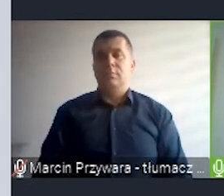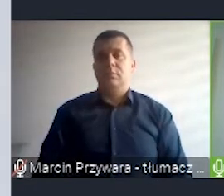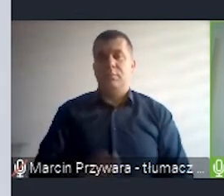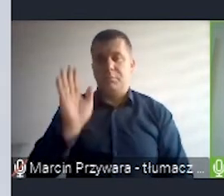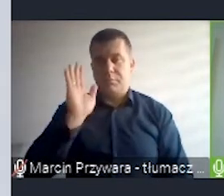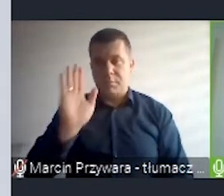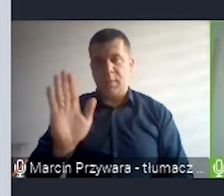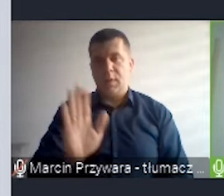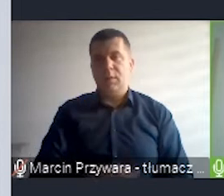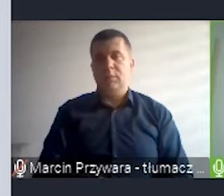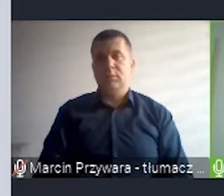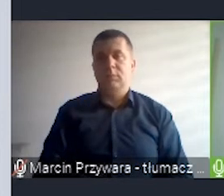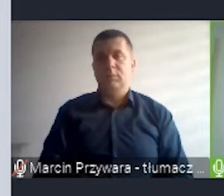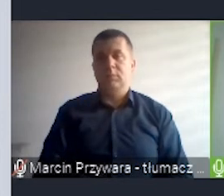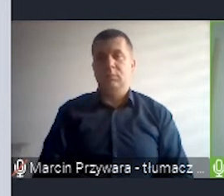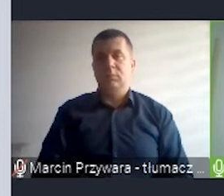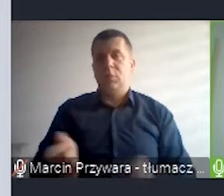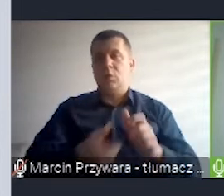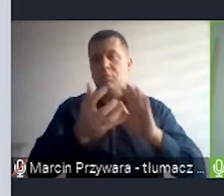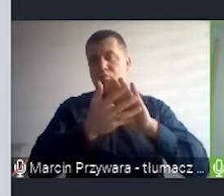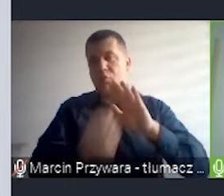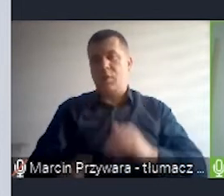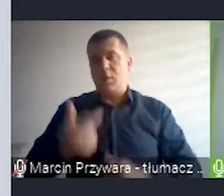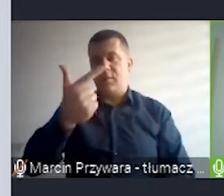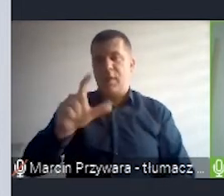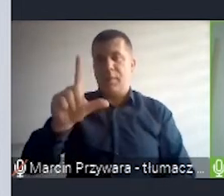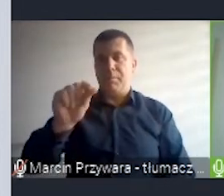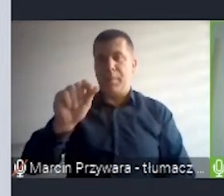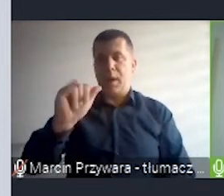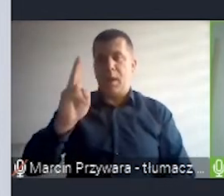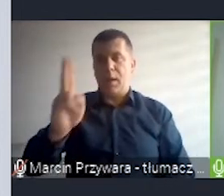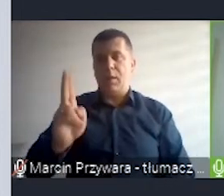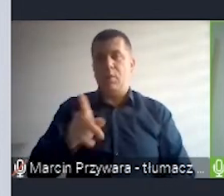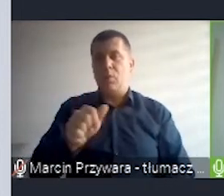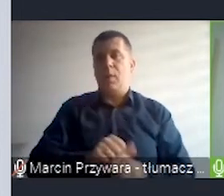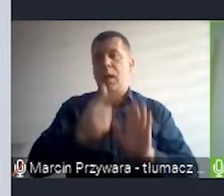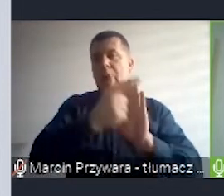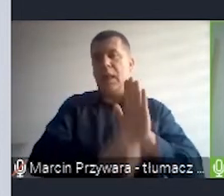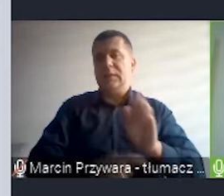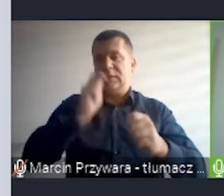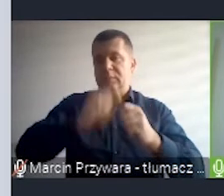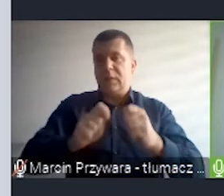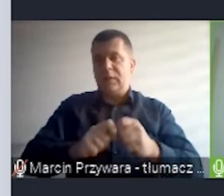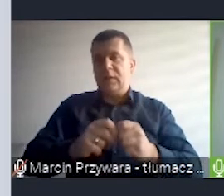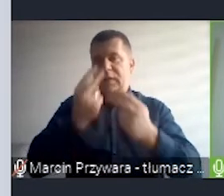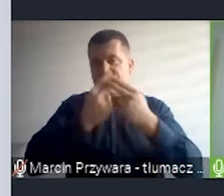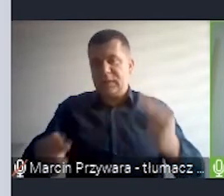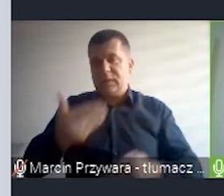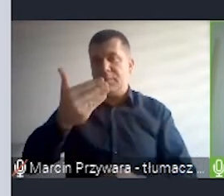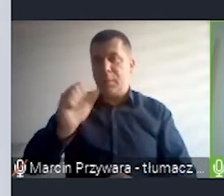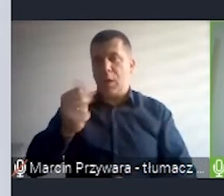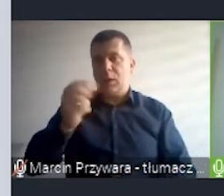macie tam Państwo do ściągnięcia 2 pliki. To są listy sprawdzające wizyt